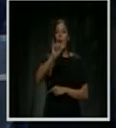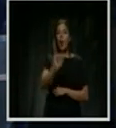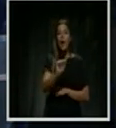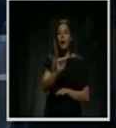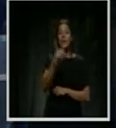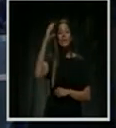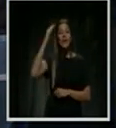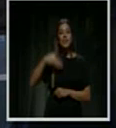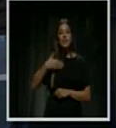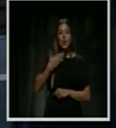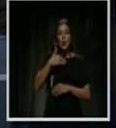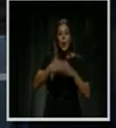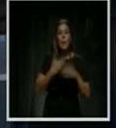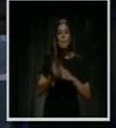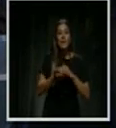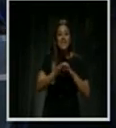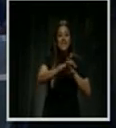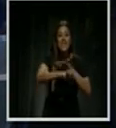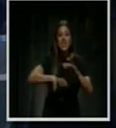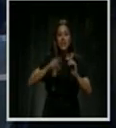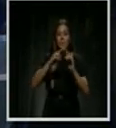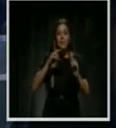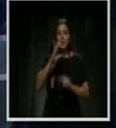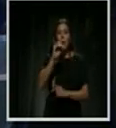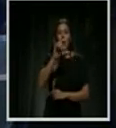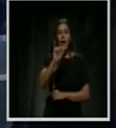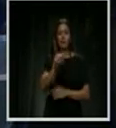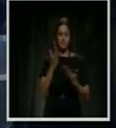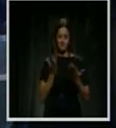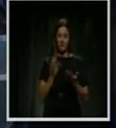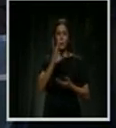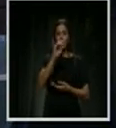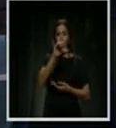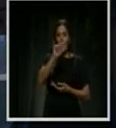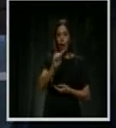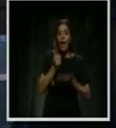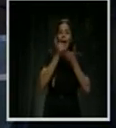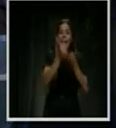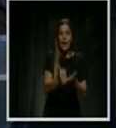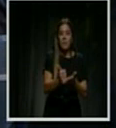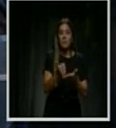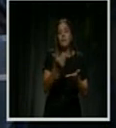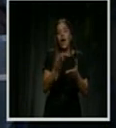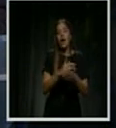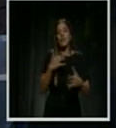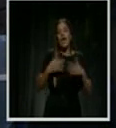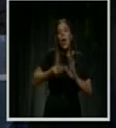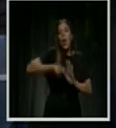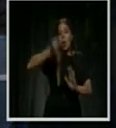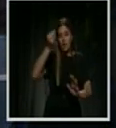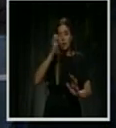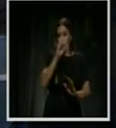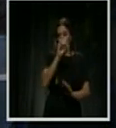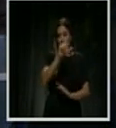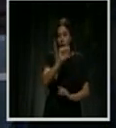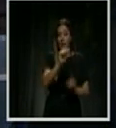it-taxxa mill-kola. Il-kola li hija lajnuna għax inti għolitlek il-ħajja hemm mekkaniżmu biex tolilek propju